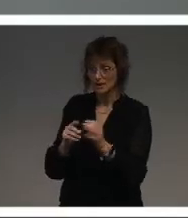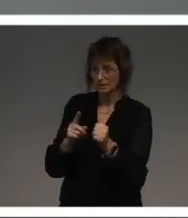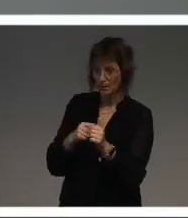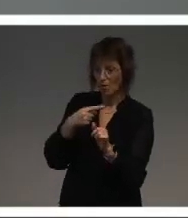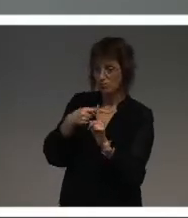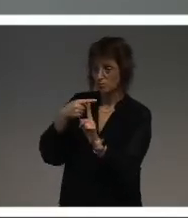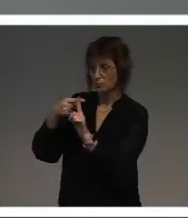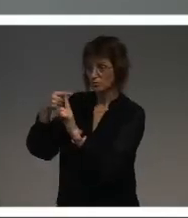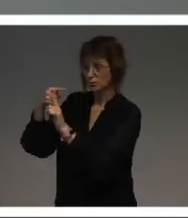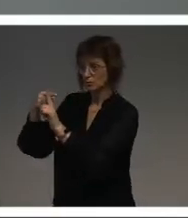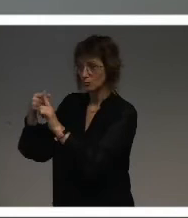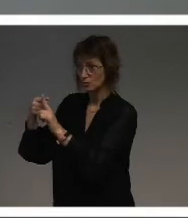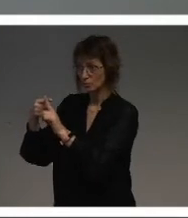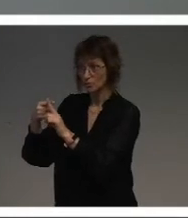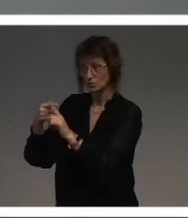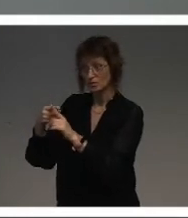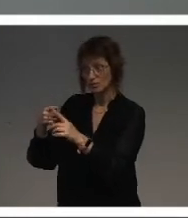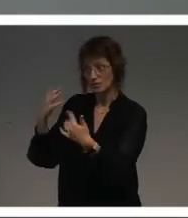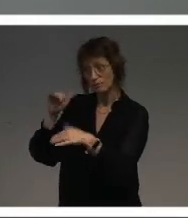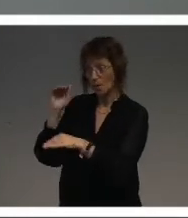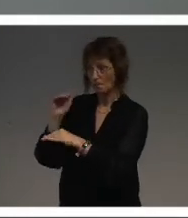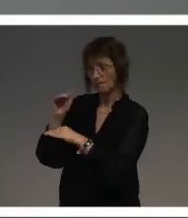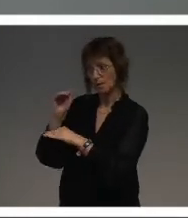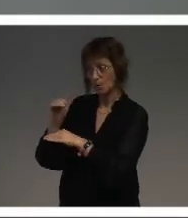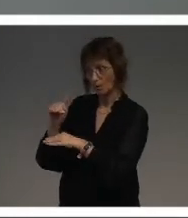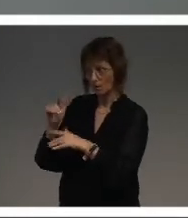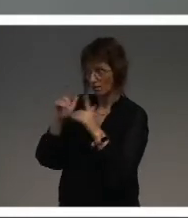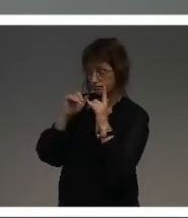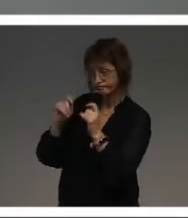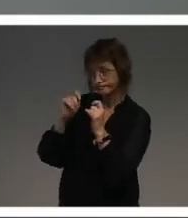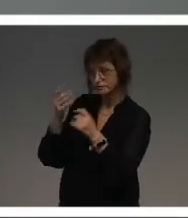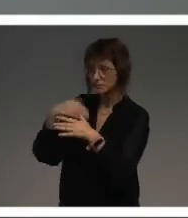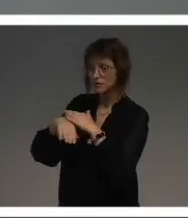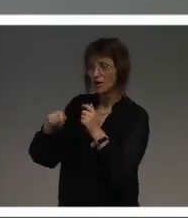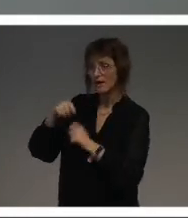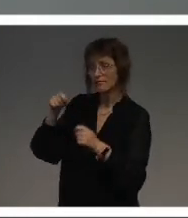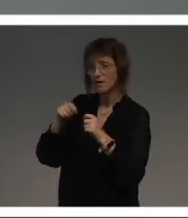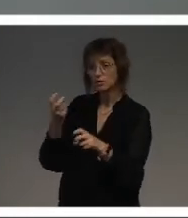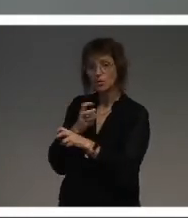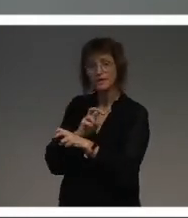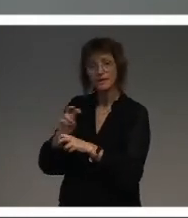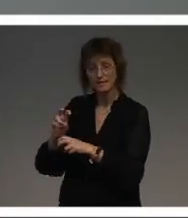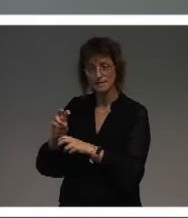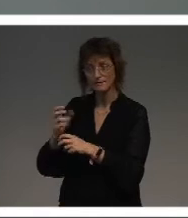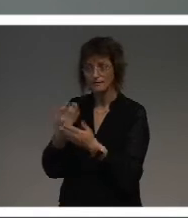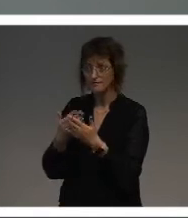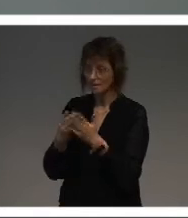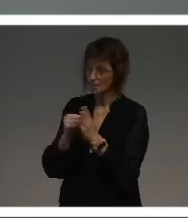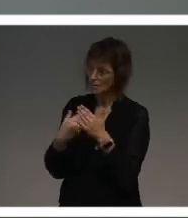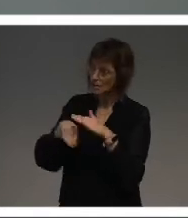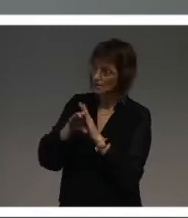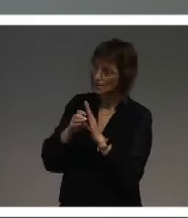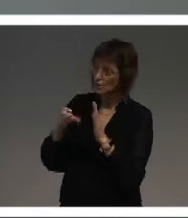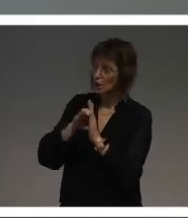doivent être pris en compte par l'employeur, donc dans son évaluation des risques. Donc clairement, ça fait son entrée dans le Code du